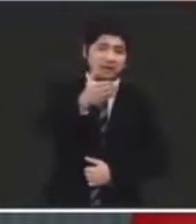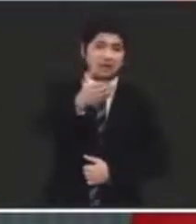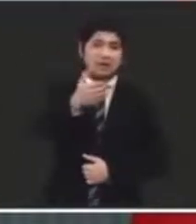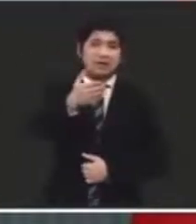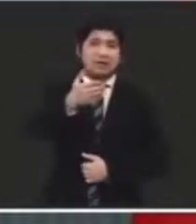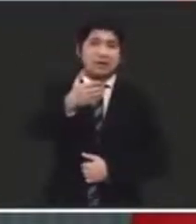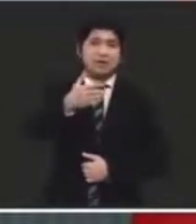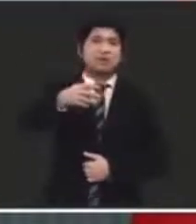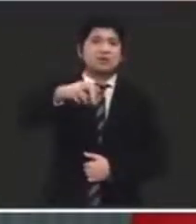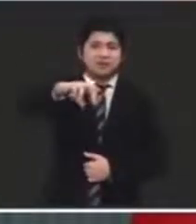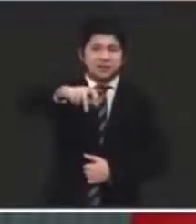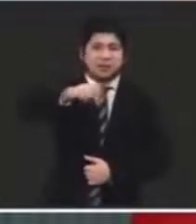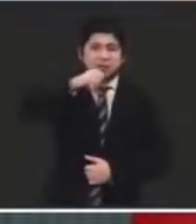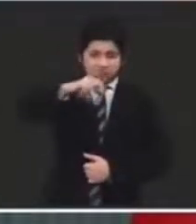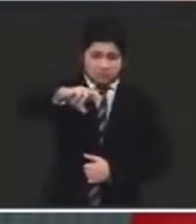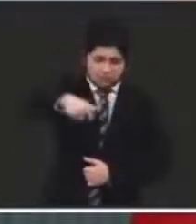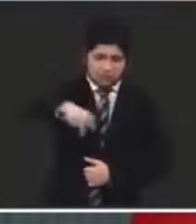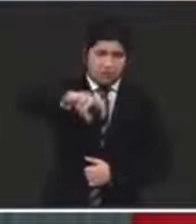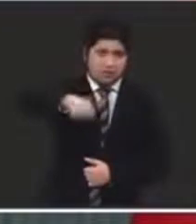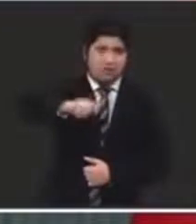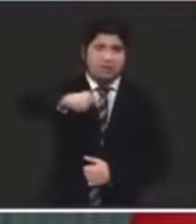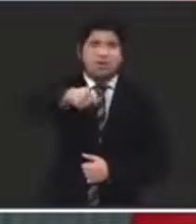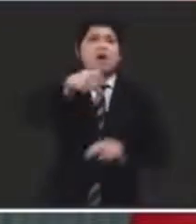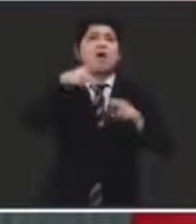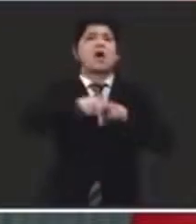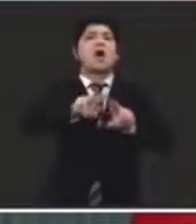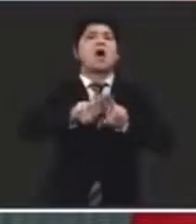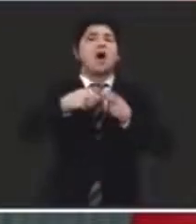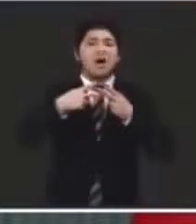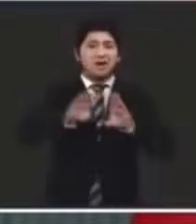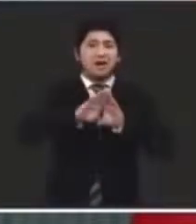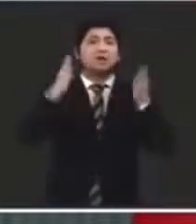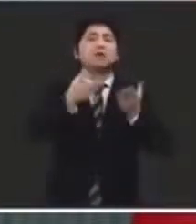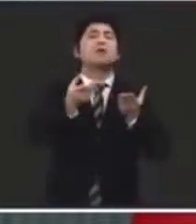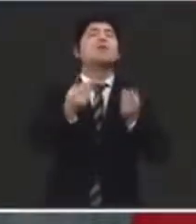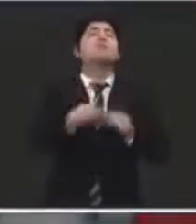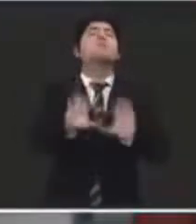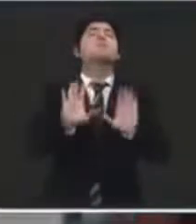bir Çeşmenin musluğunu çevirmekle açılış olmaz